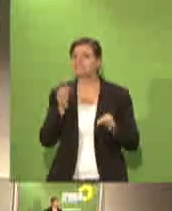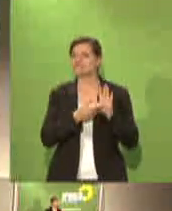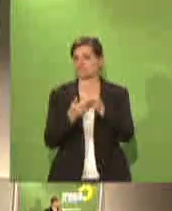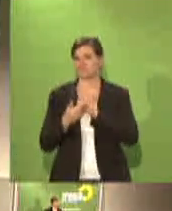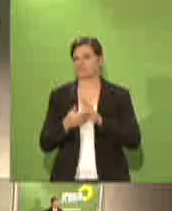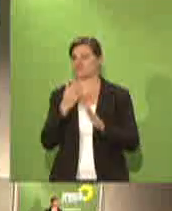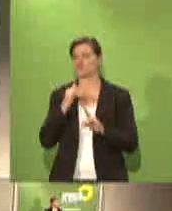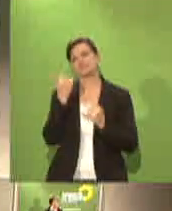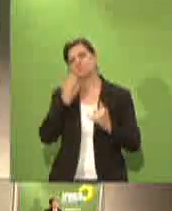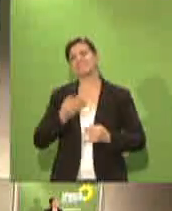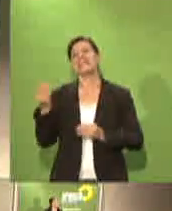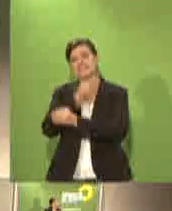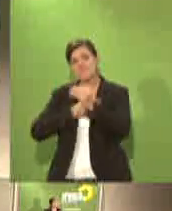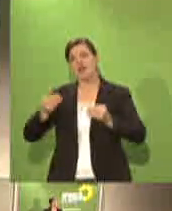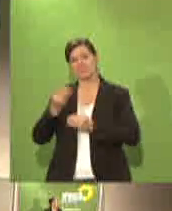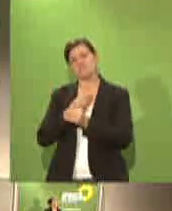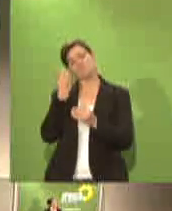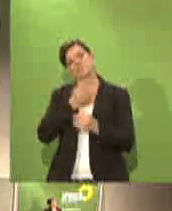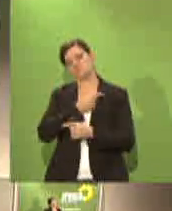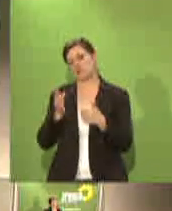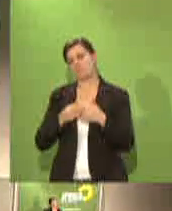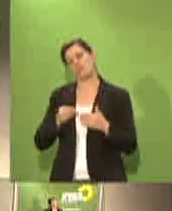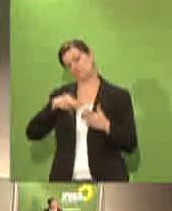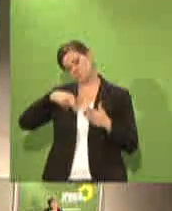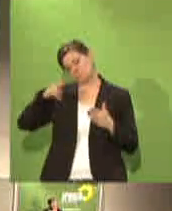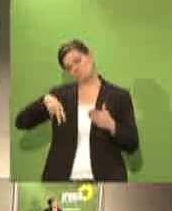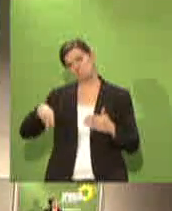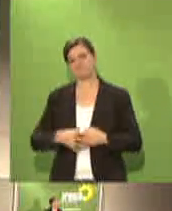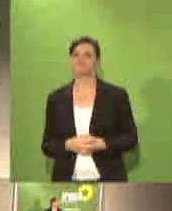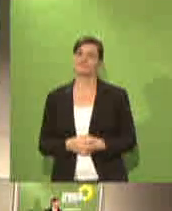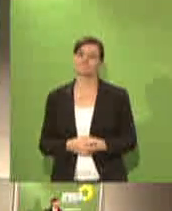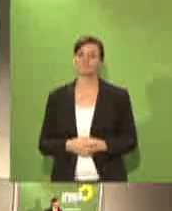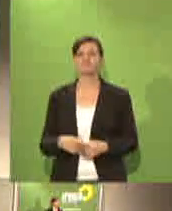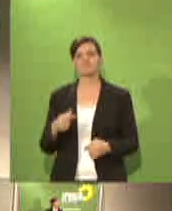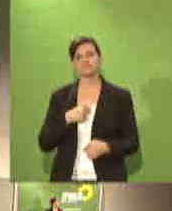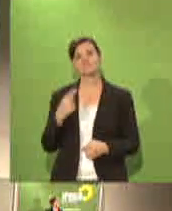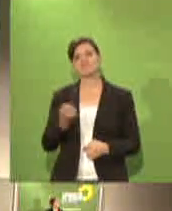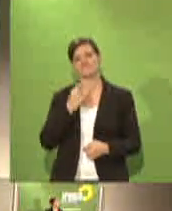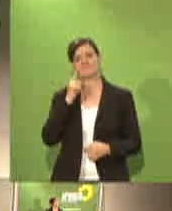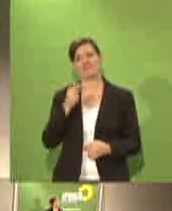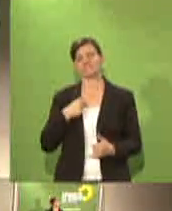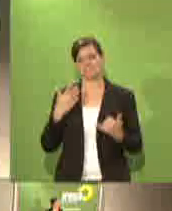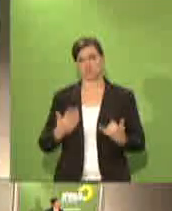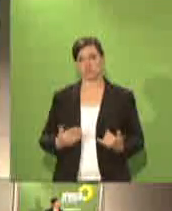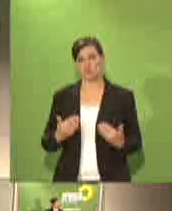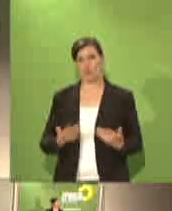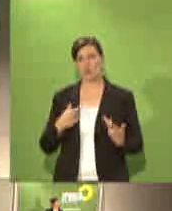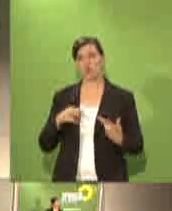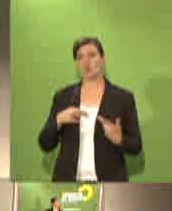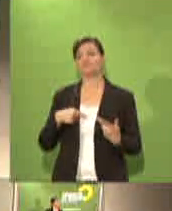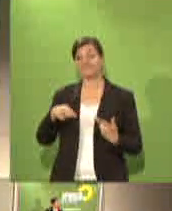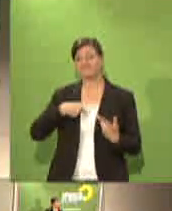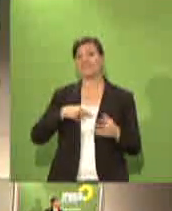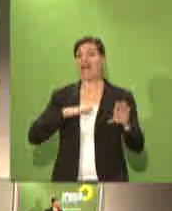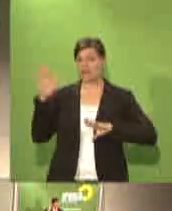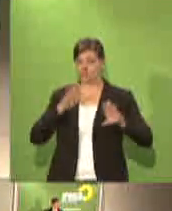in Ruhe auch während der Debatte vielleicht einmal anguckt. Nach unserer Information ist es so, also dass es eine Abstimmung gleich